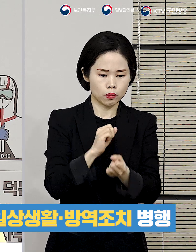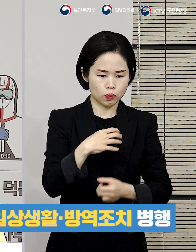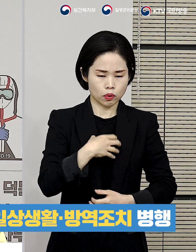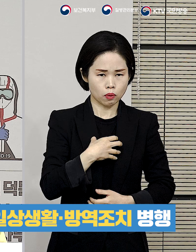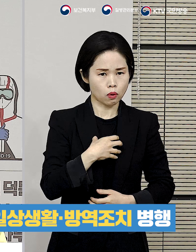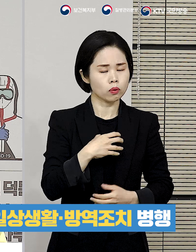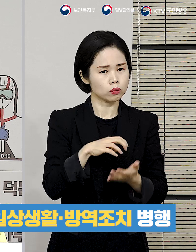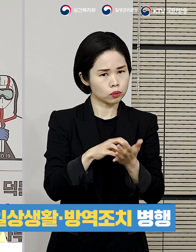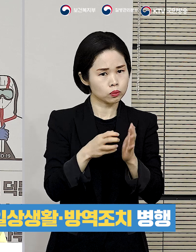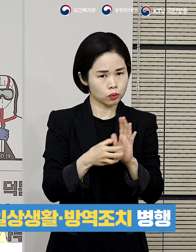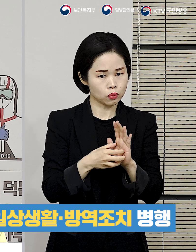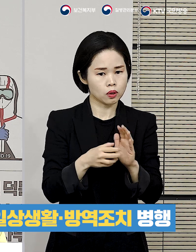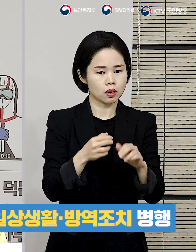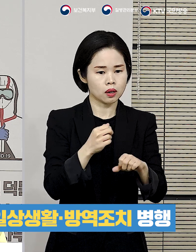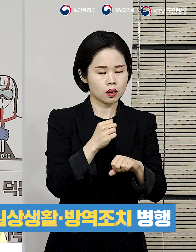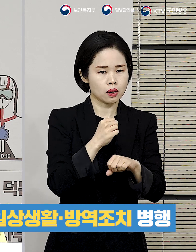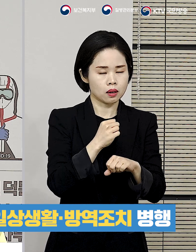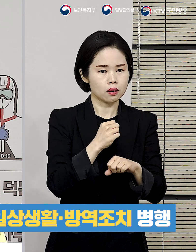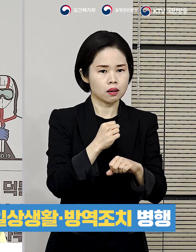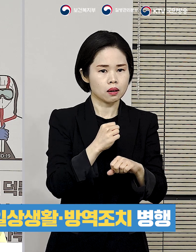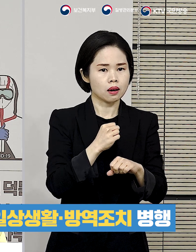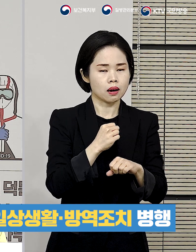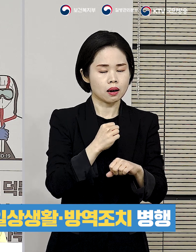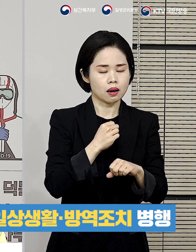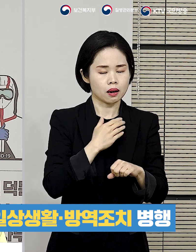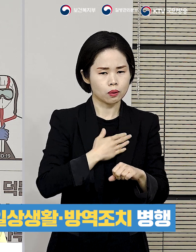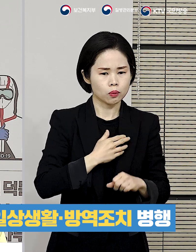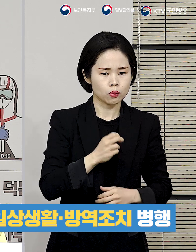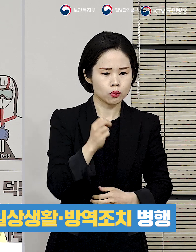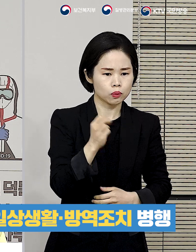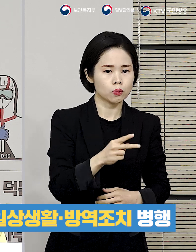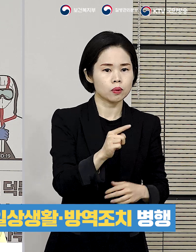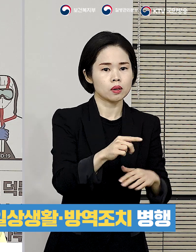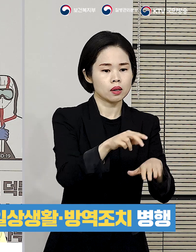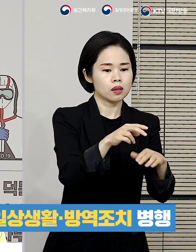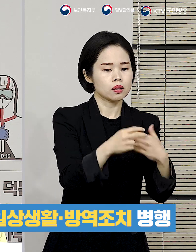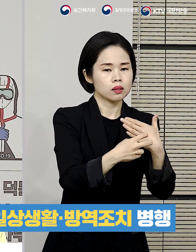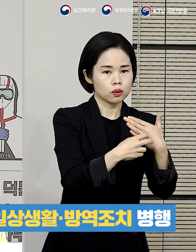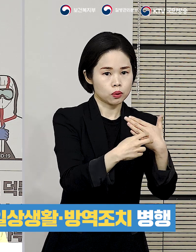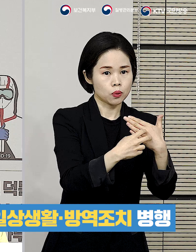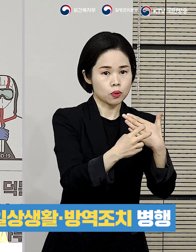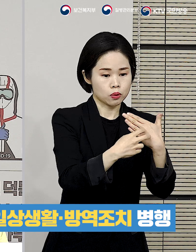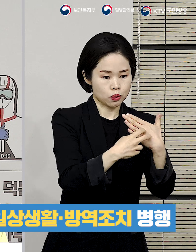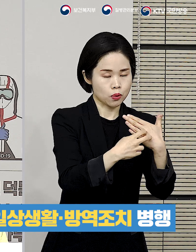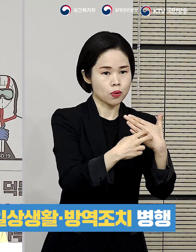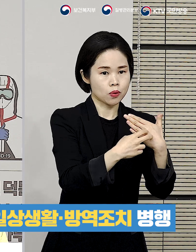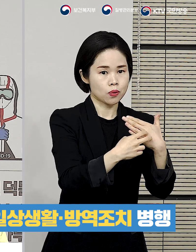감수하고 저희가 의료 체계가 관리 가능한 범위 내에서